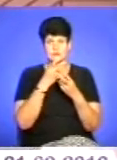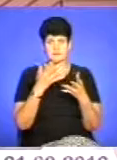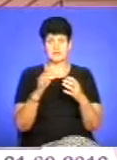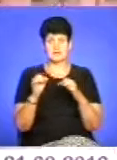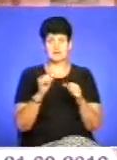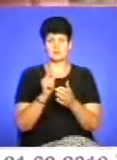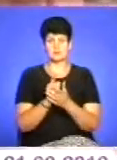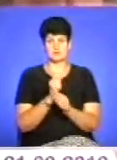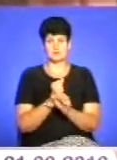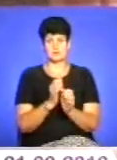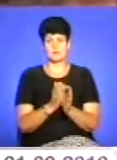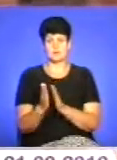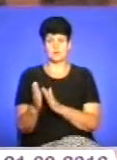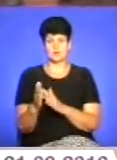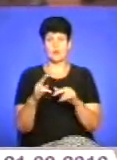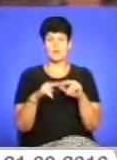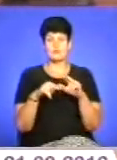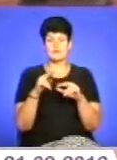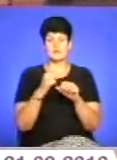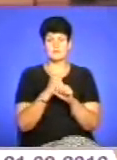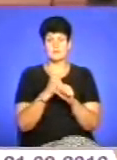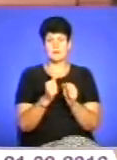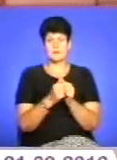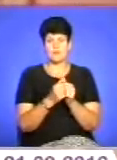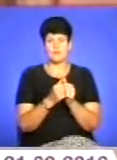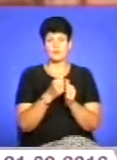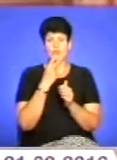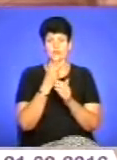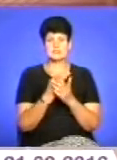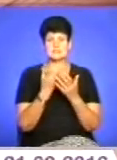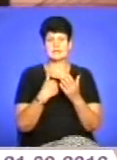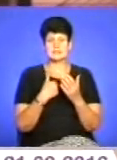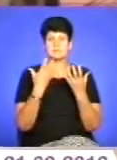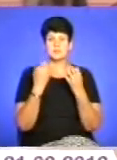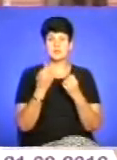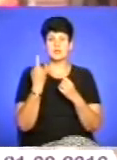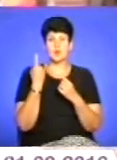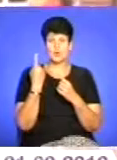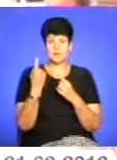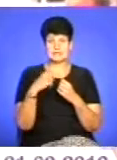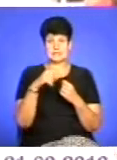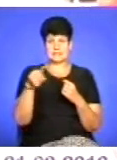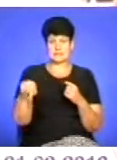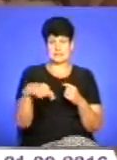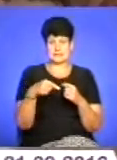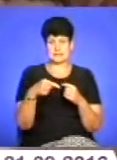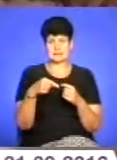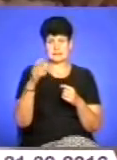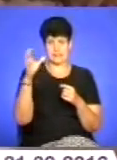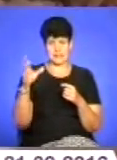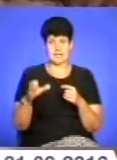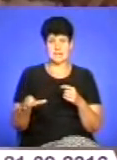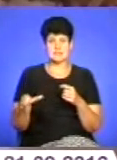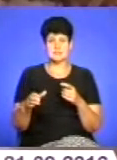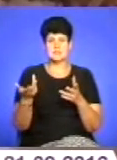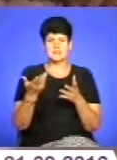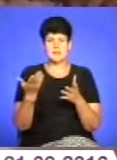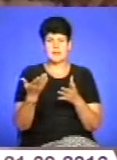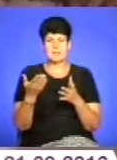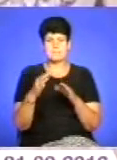навести порядок. Будівельники, які працювали поруч, показали нам ще один об'єкт водопровідно-каналізаційної мережі, на якому